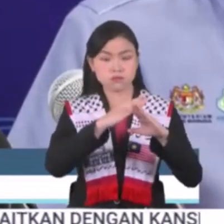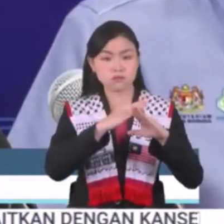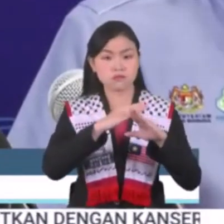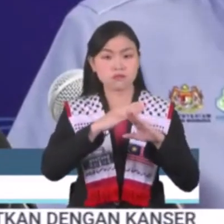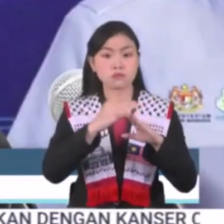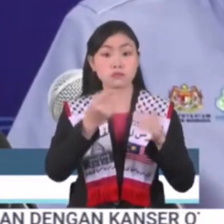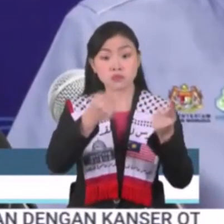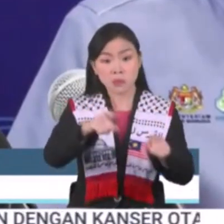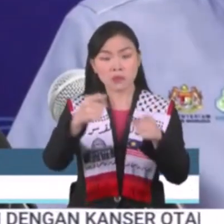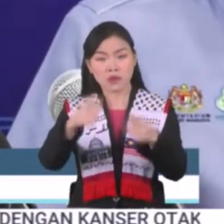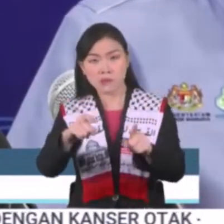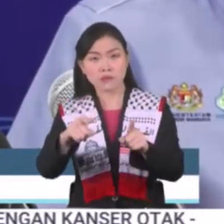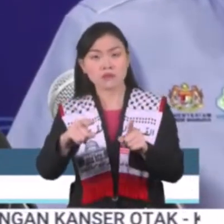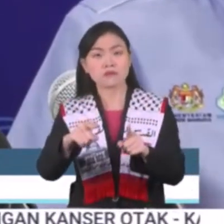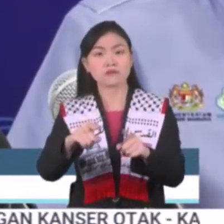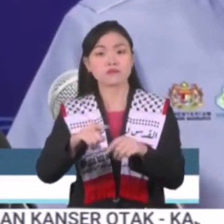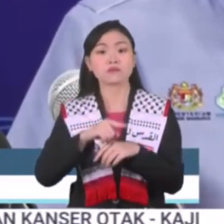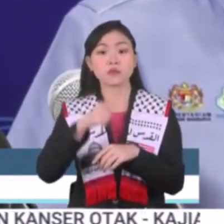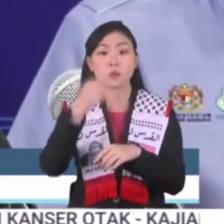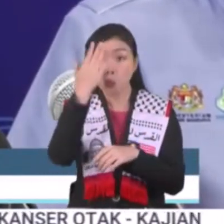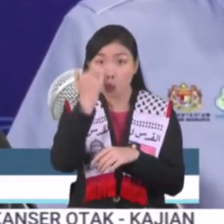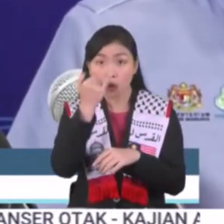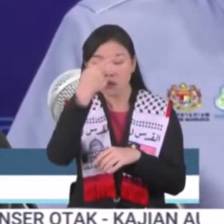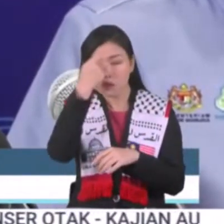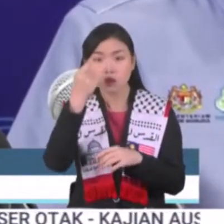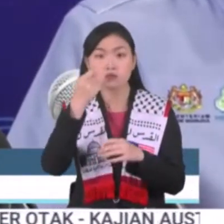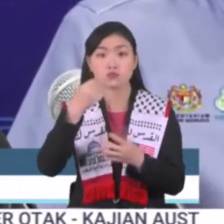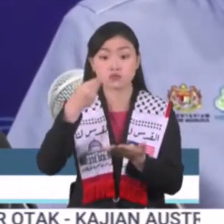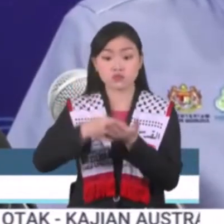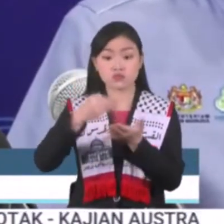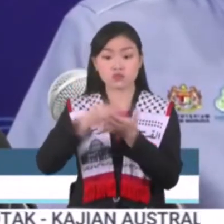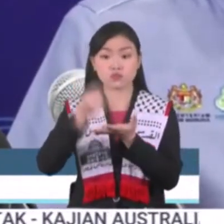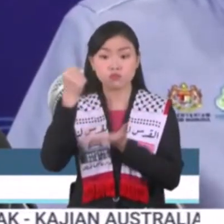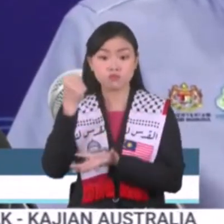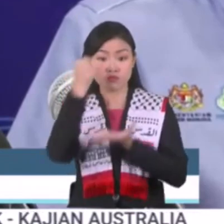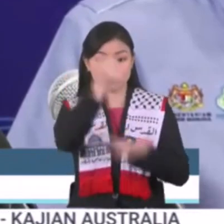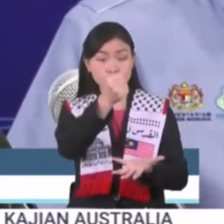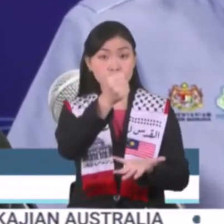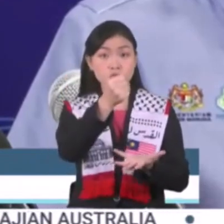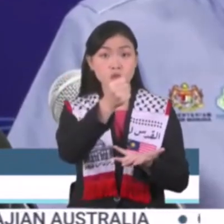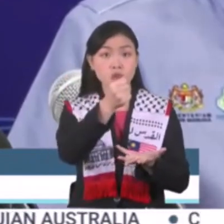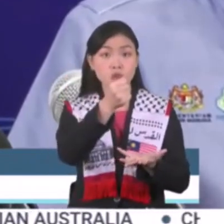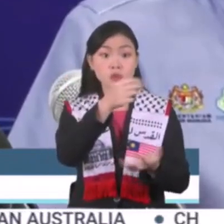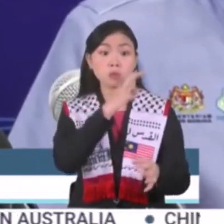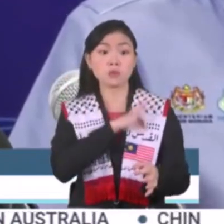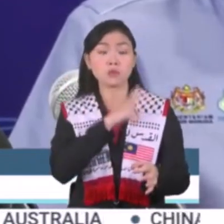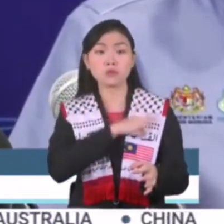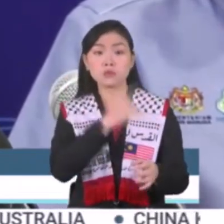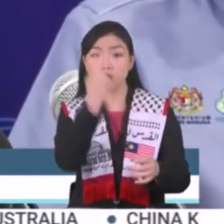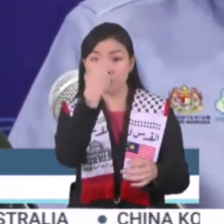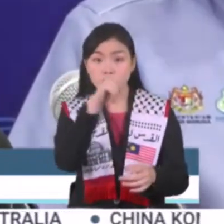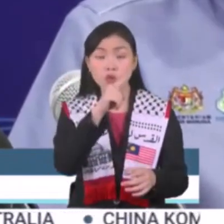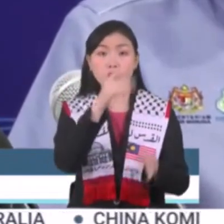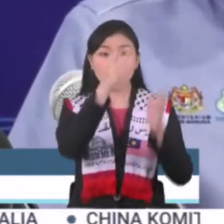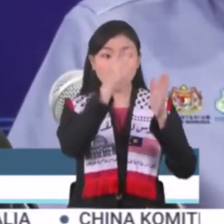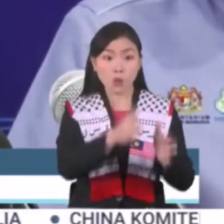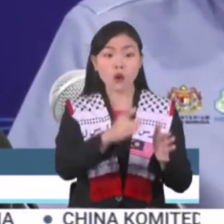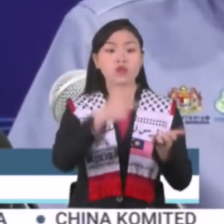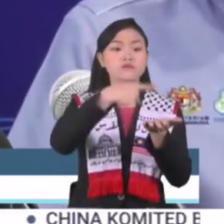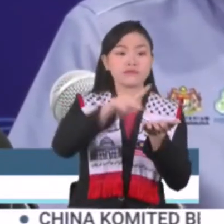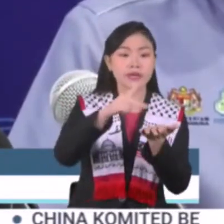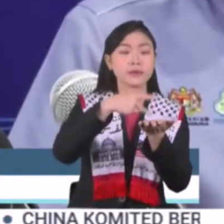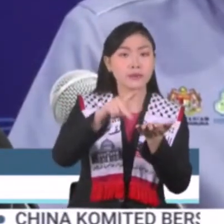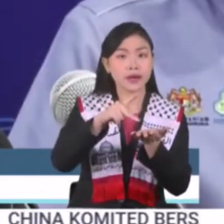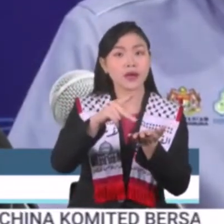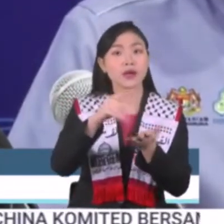sedemikian secara habis-habisan kerana peruntukan faedah ini adalah untuk disalurkan kepada pencarum dan waris